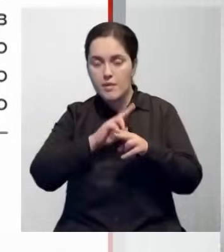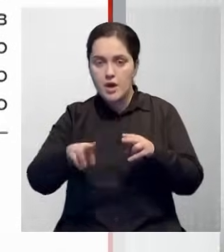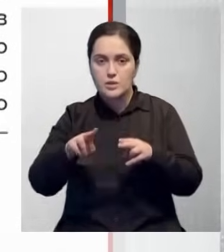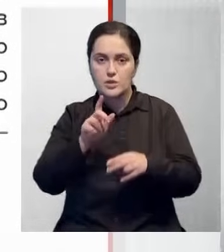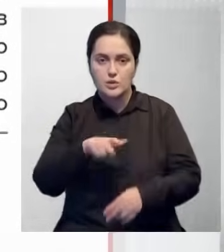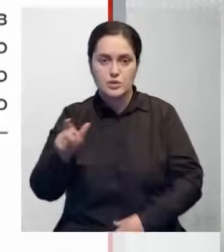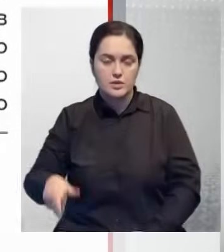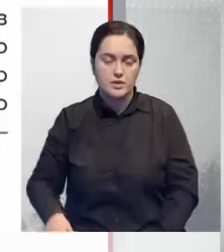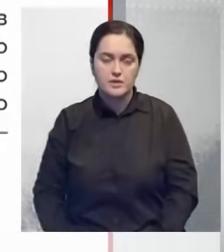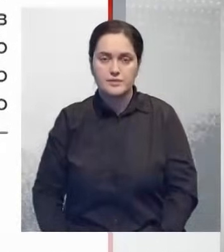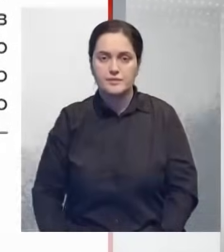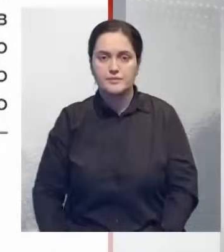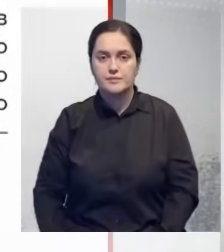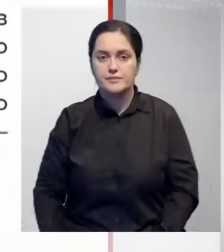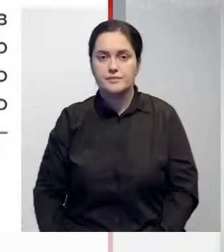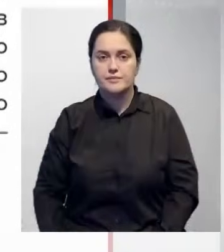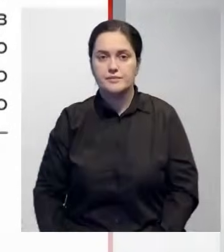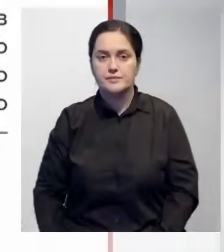без вести граждан.